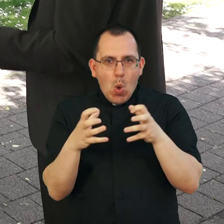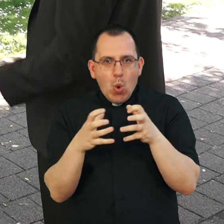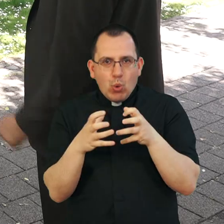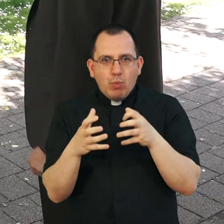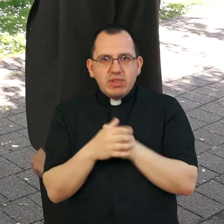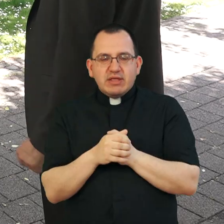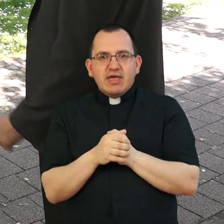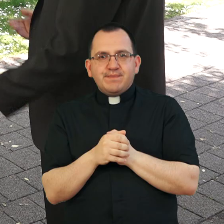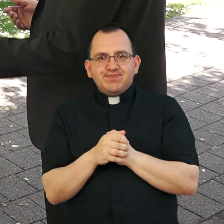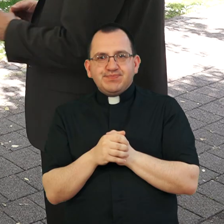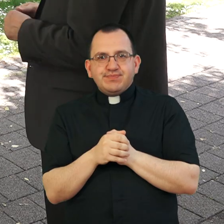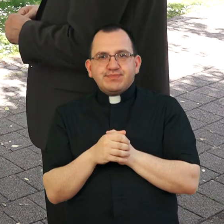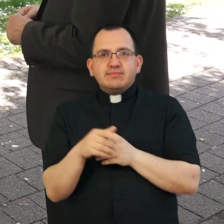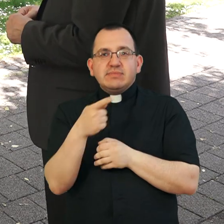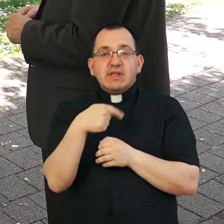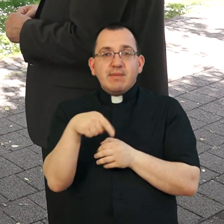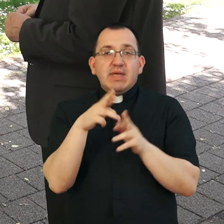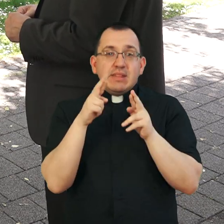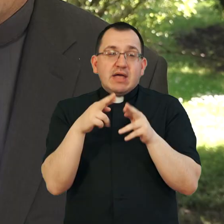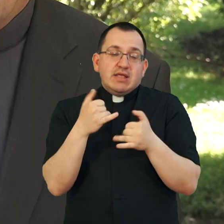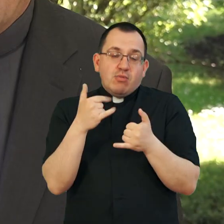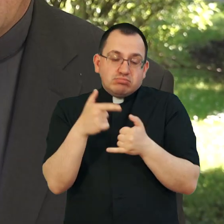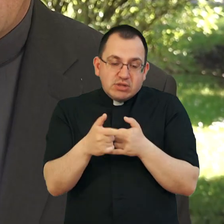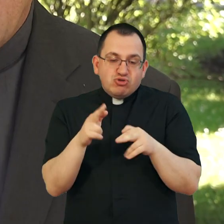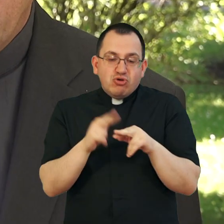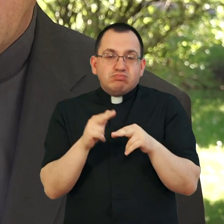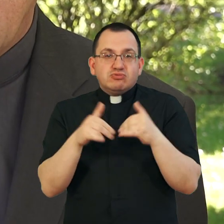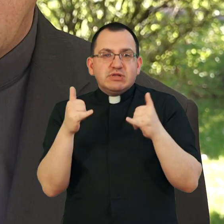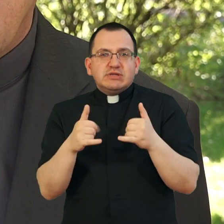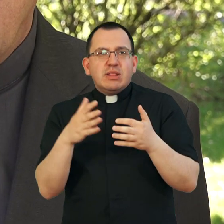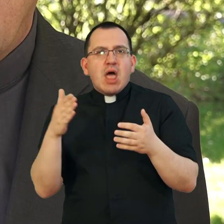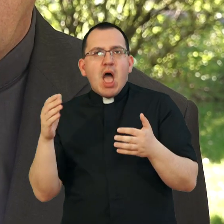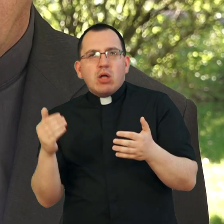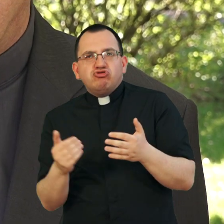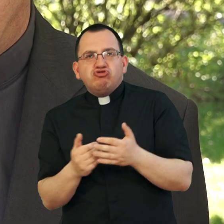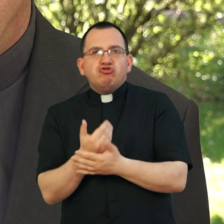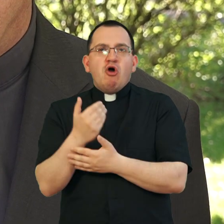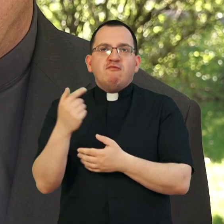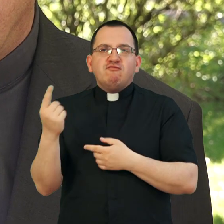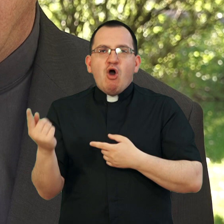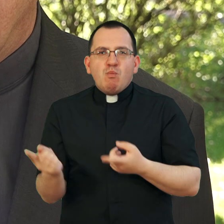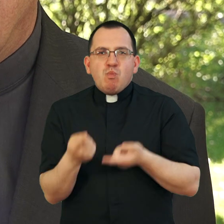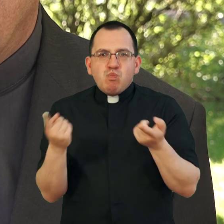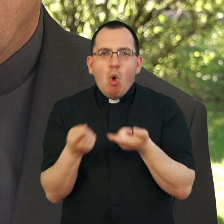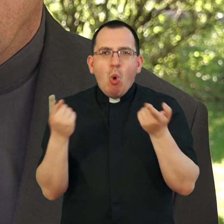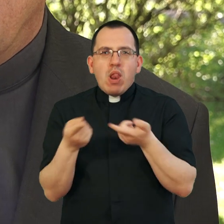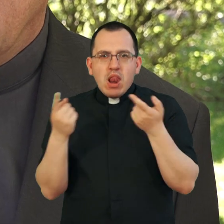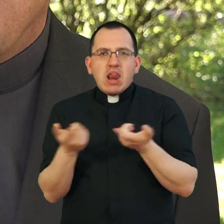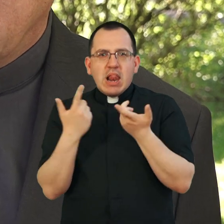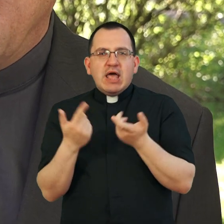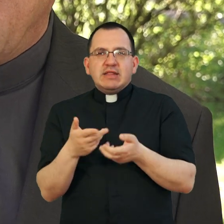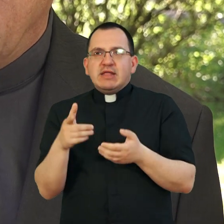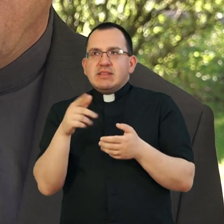karantenama i ograničenjima, da će to sada biti jedan novi zamah za ljude koji su vjerojatno već i željni